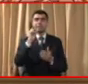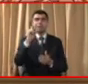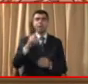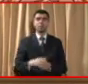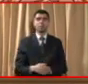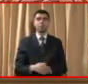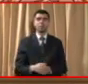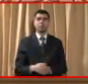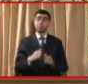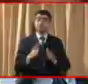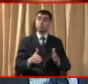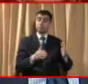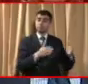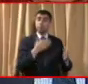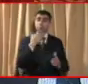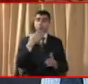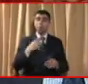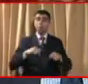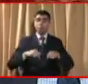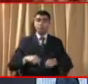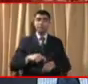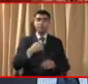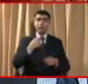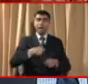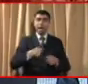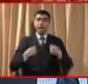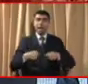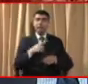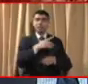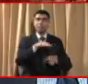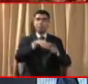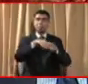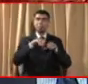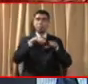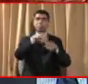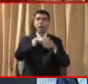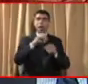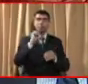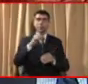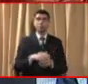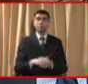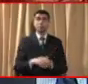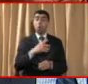شكرا السيد الرئيس. السيد الوزير المحترم، رصدت